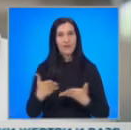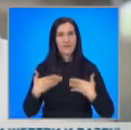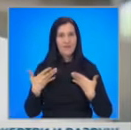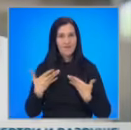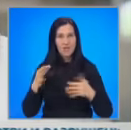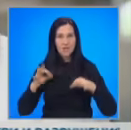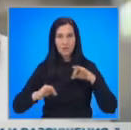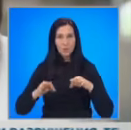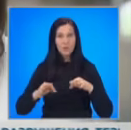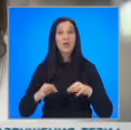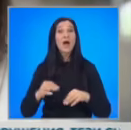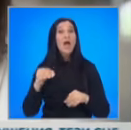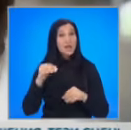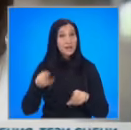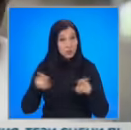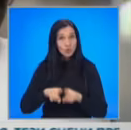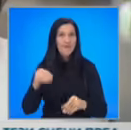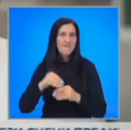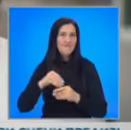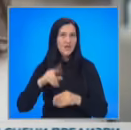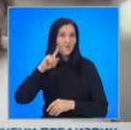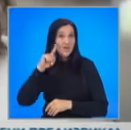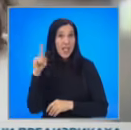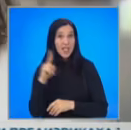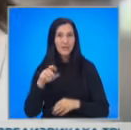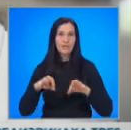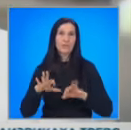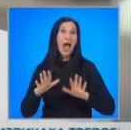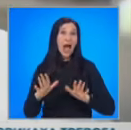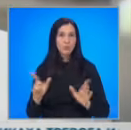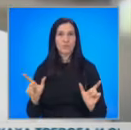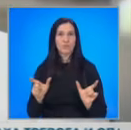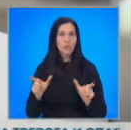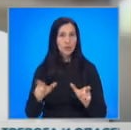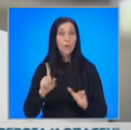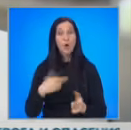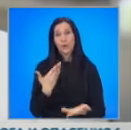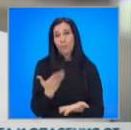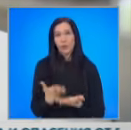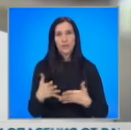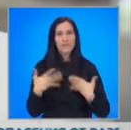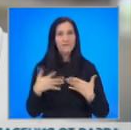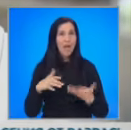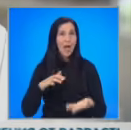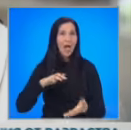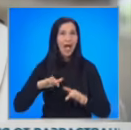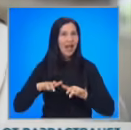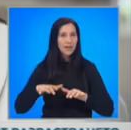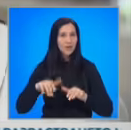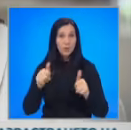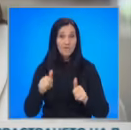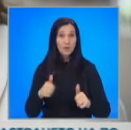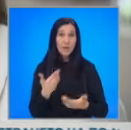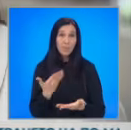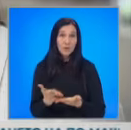заявления да гласуват и в деня на изборите, ако са поставени под карантина, могат да подадат заявление. Електронна е формата за подаване